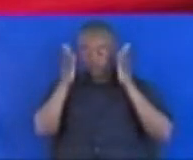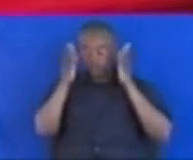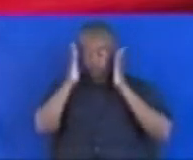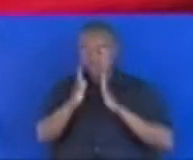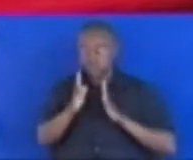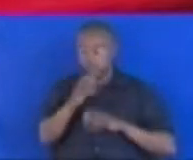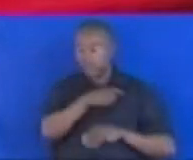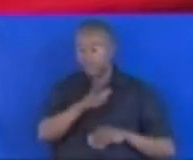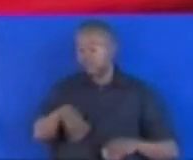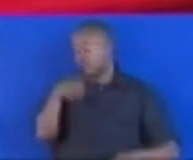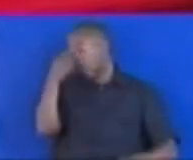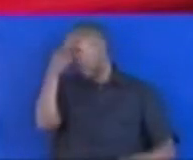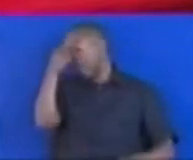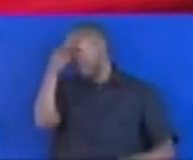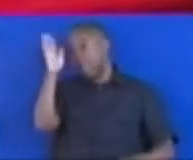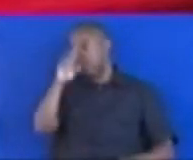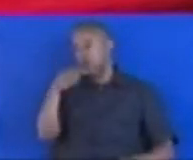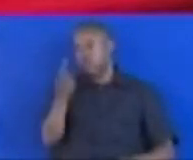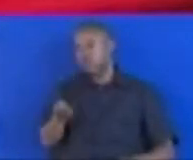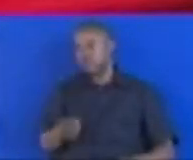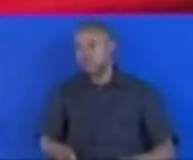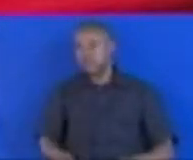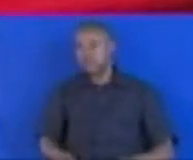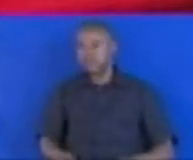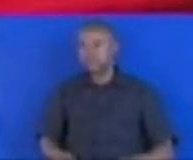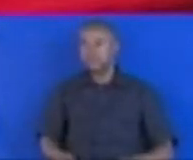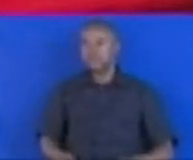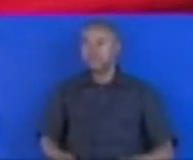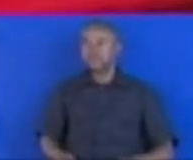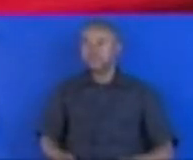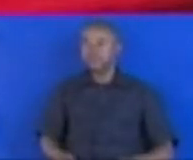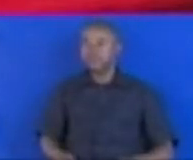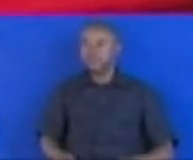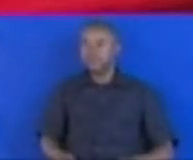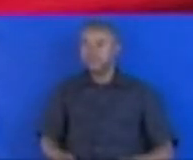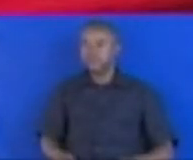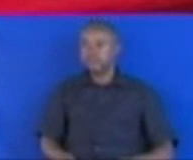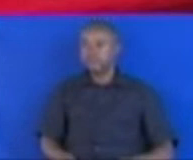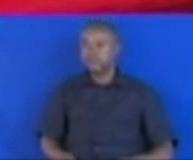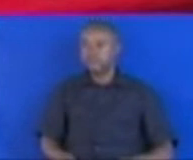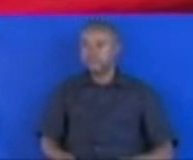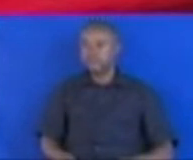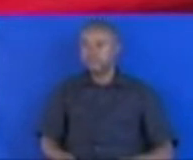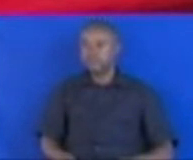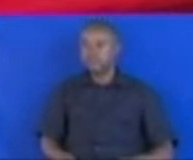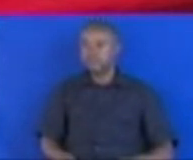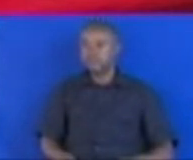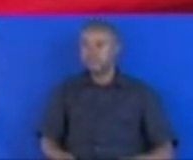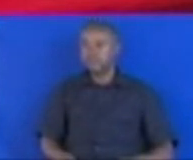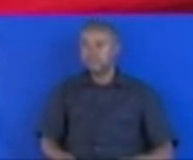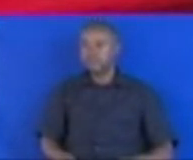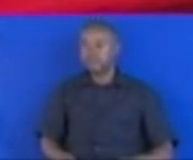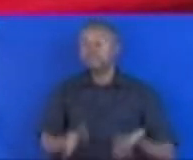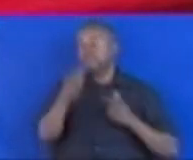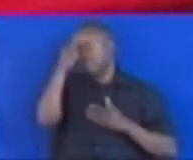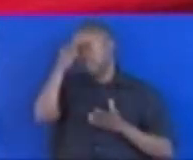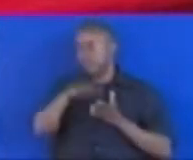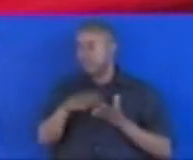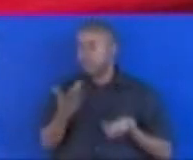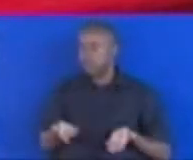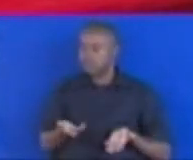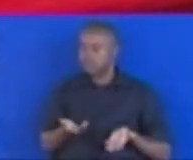kusema, "It is health that is real worth and not pieces of gold and silver." Maana yake ni